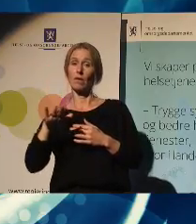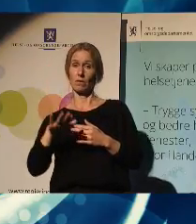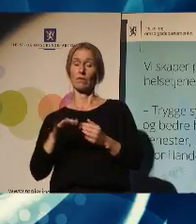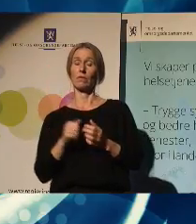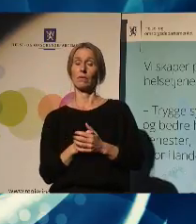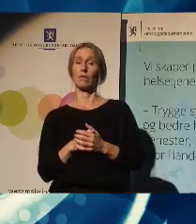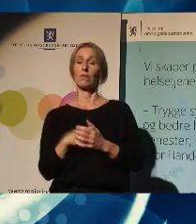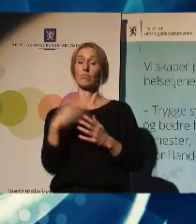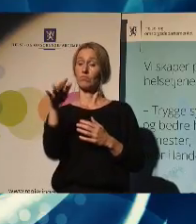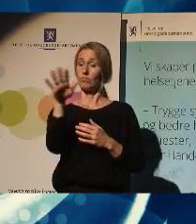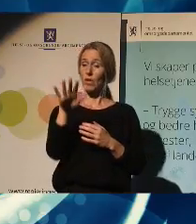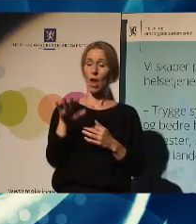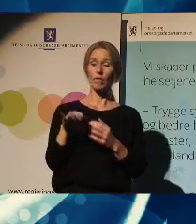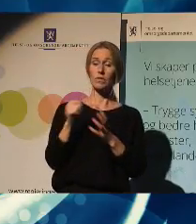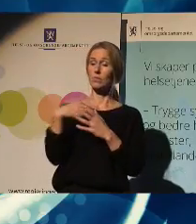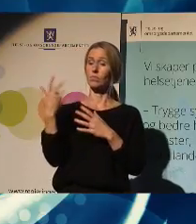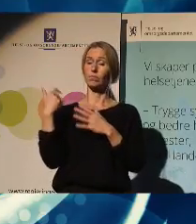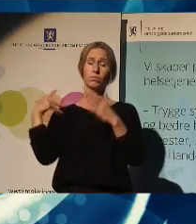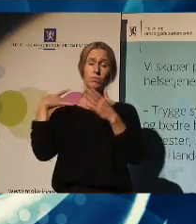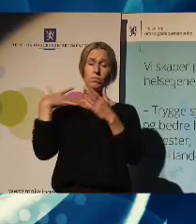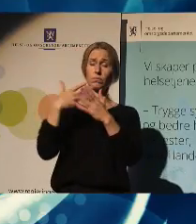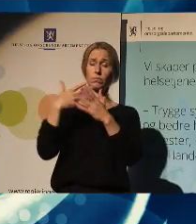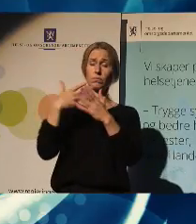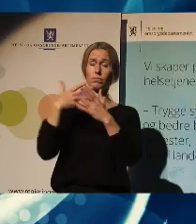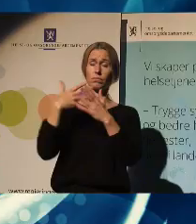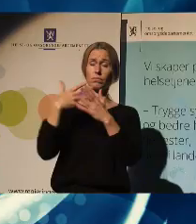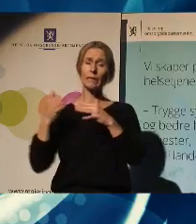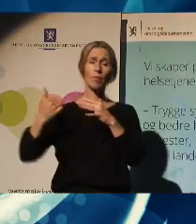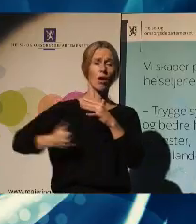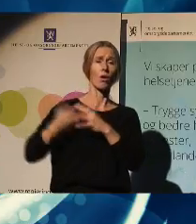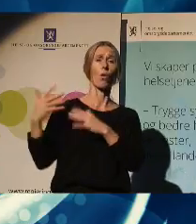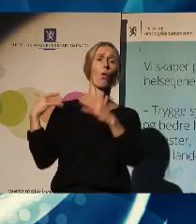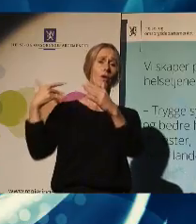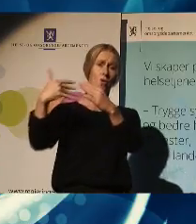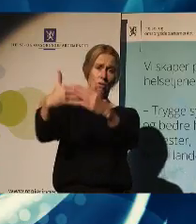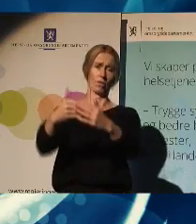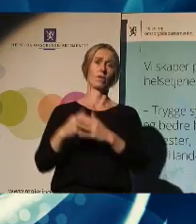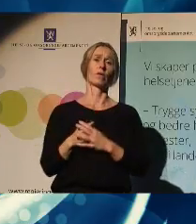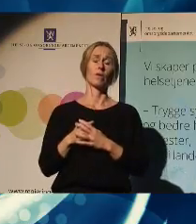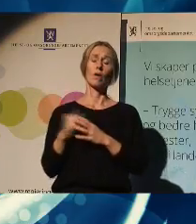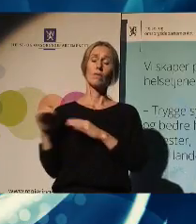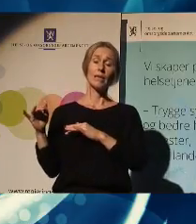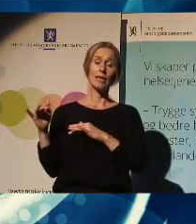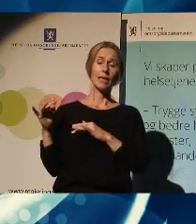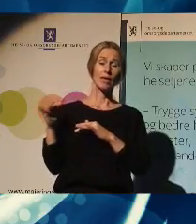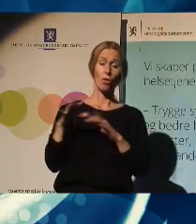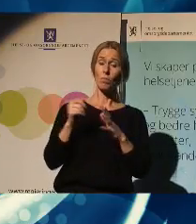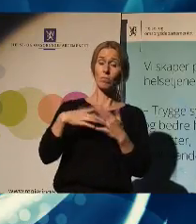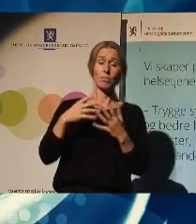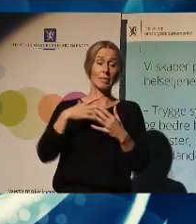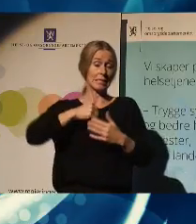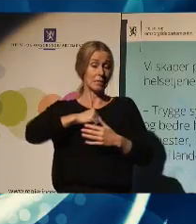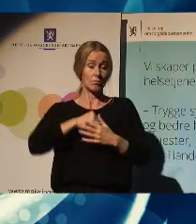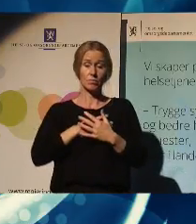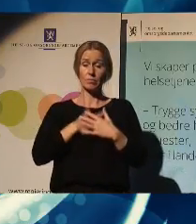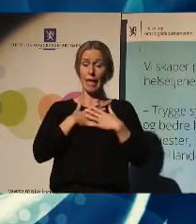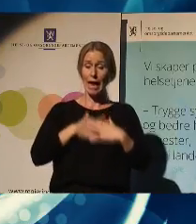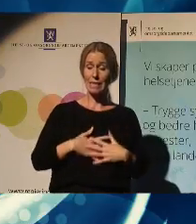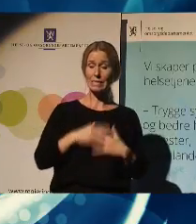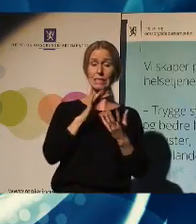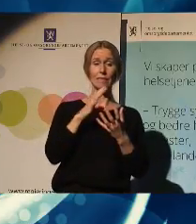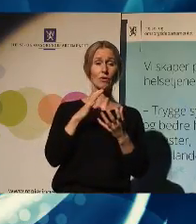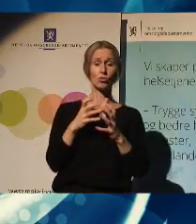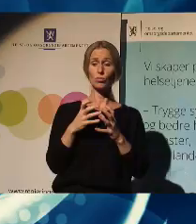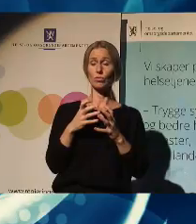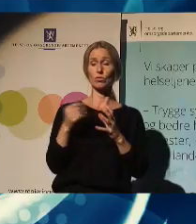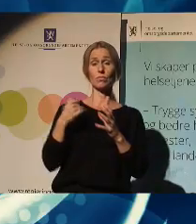Land som har vært i krig i årevis. De kom med den helsesituasjonen